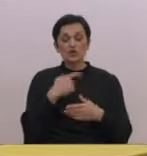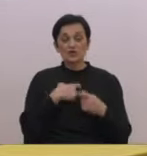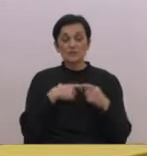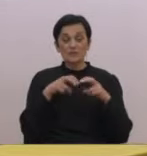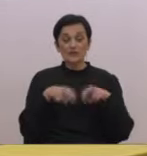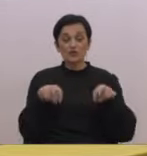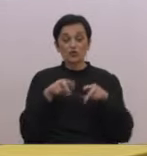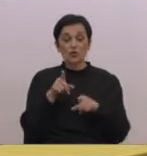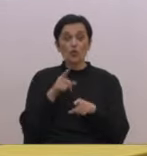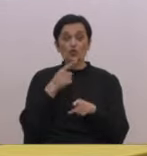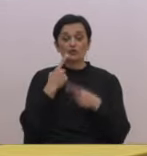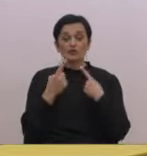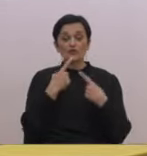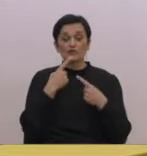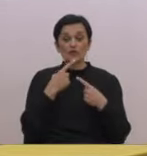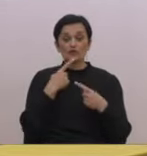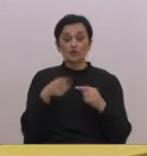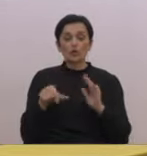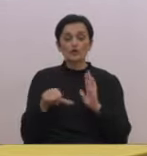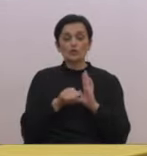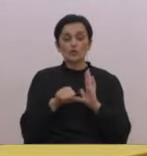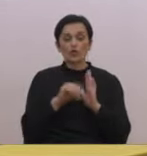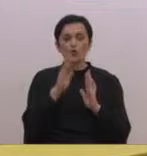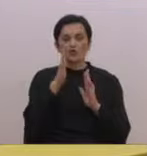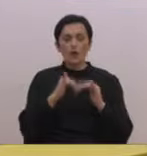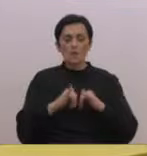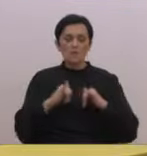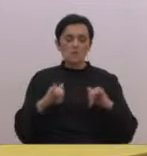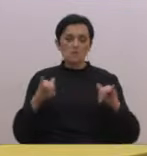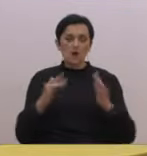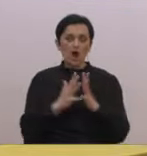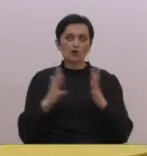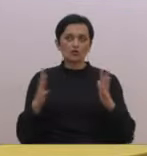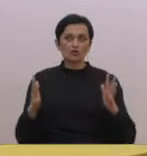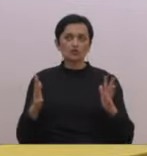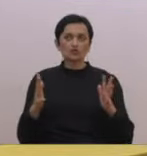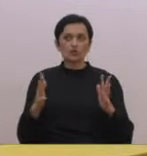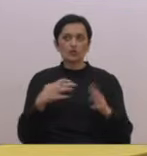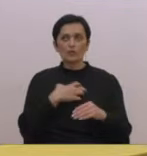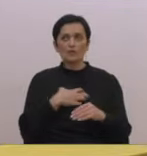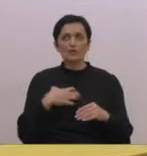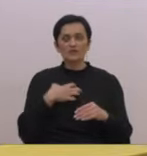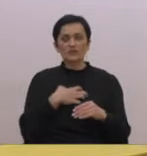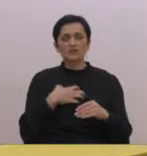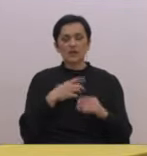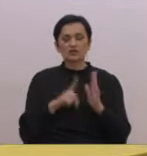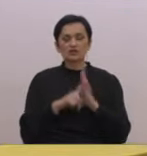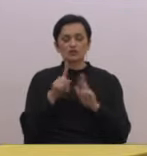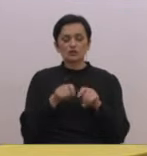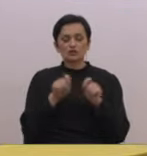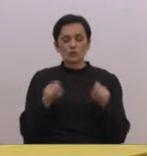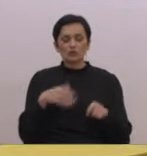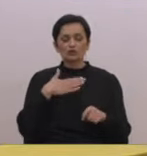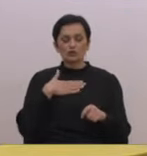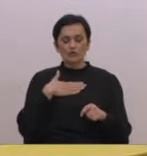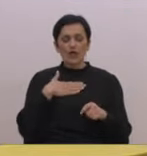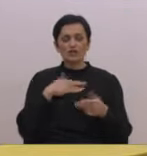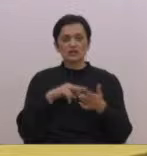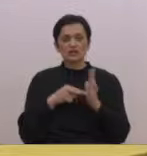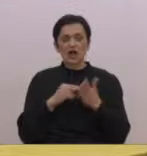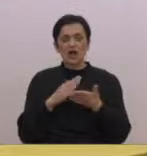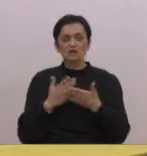ვისაუბრე გამოსვლაში მოგეხმარება რომ უფრო ფართომასშტაბიანი სტრატეგია ჩამოაყალიბოთ, ესეც ჩვენი გეგმის ნაწილია